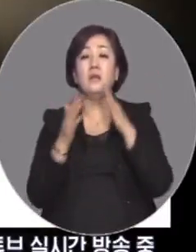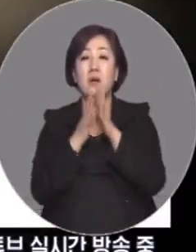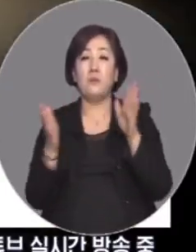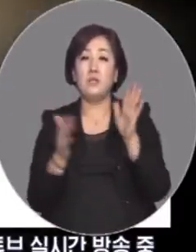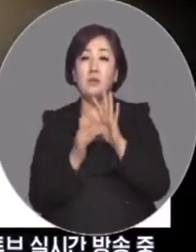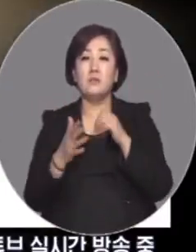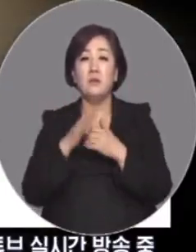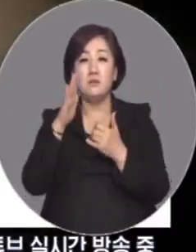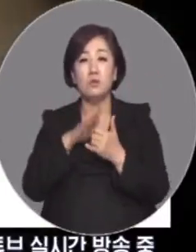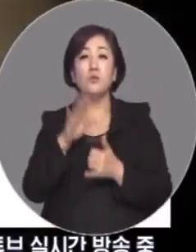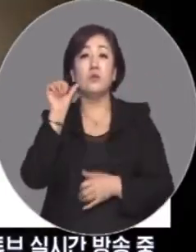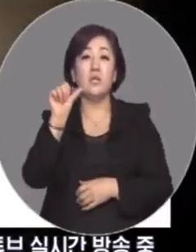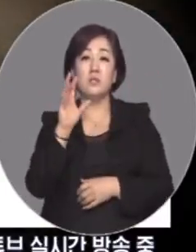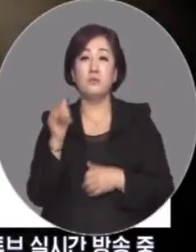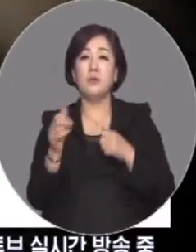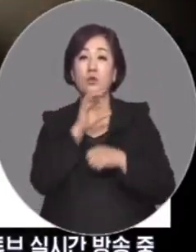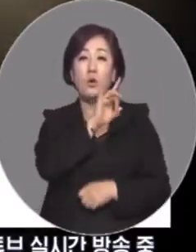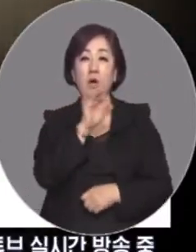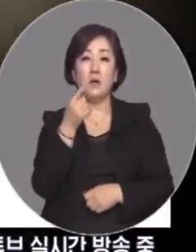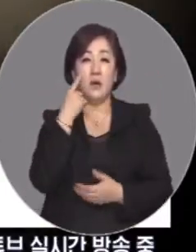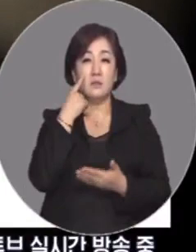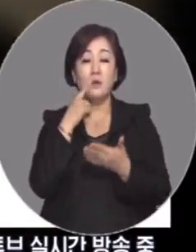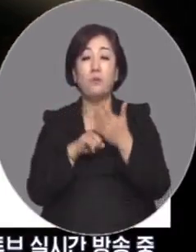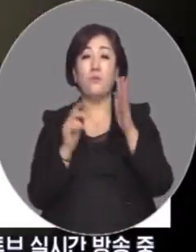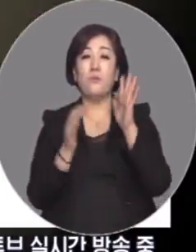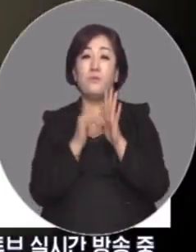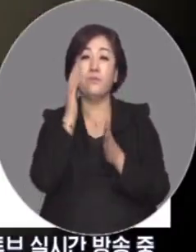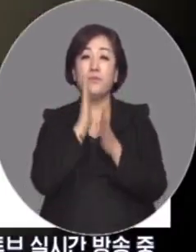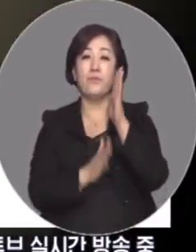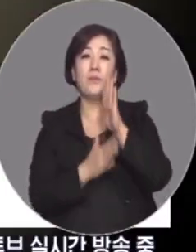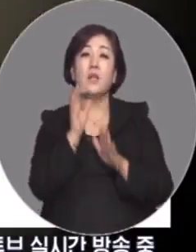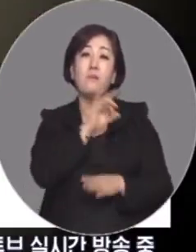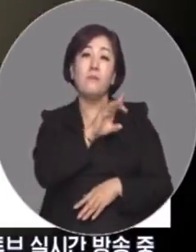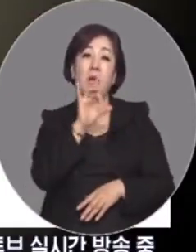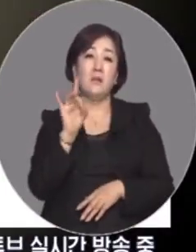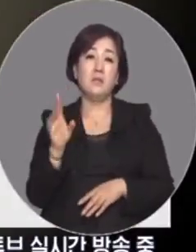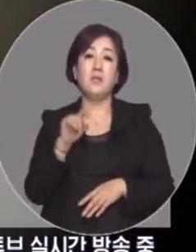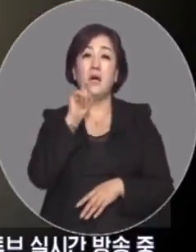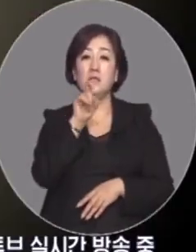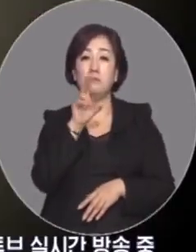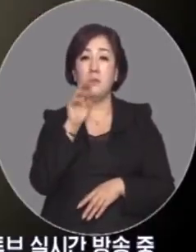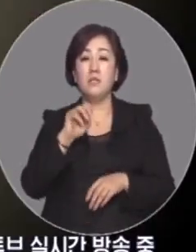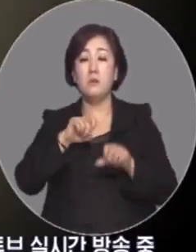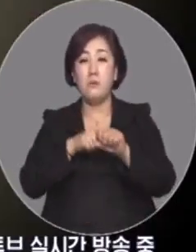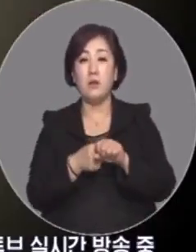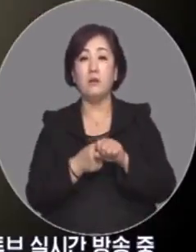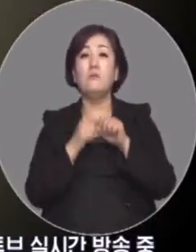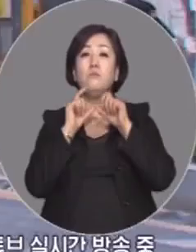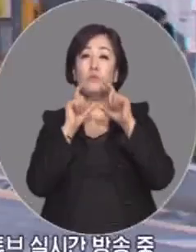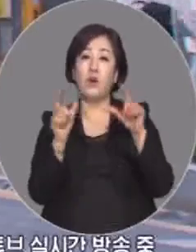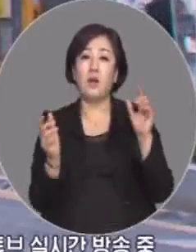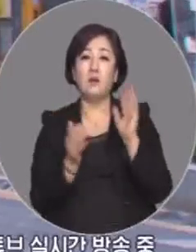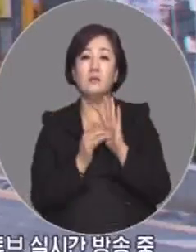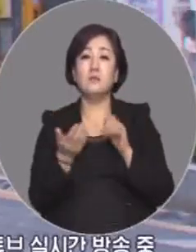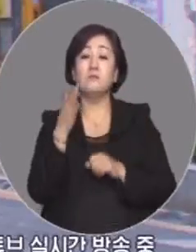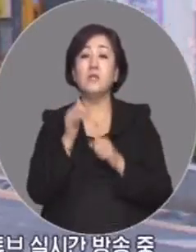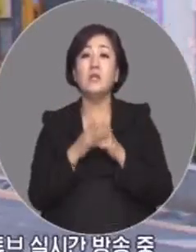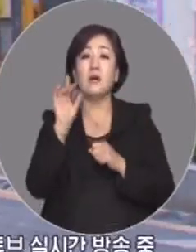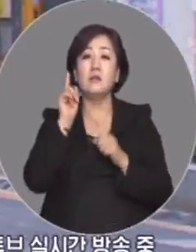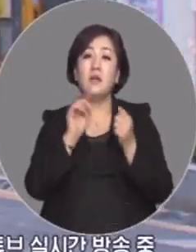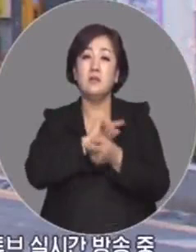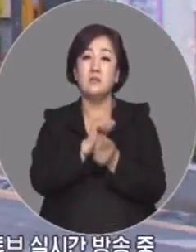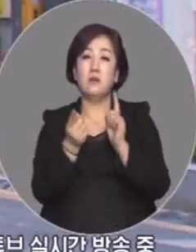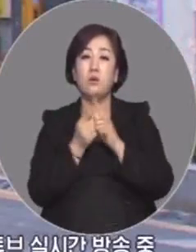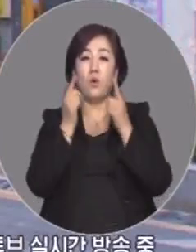벌이던 청소년 5명도 각각 적발돼 울산시는 1인당 10만 원의 과태료를 부과했습니다. 내일